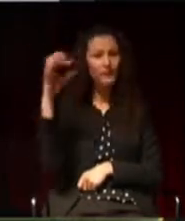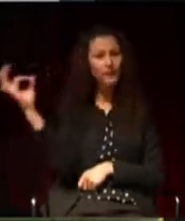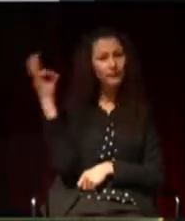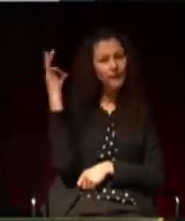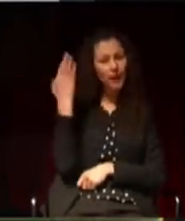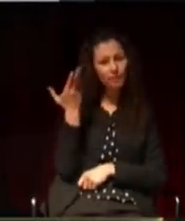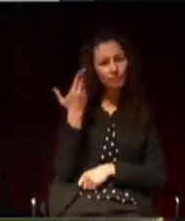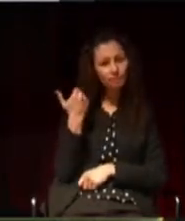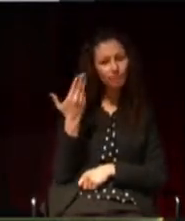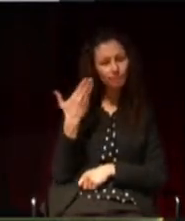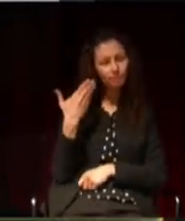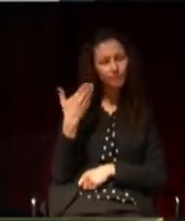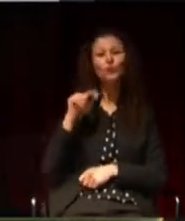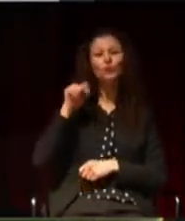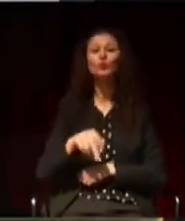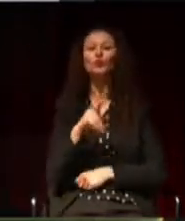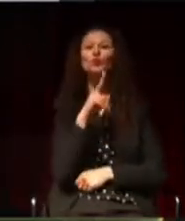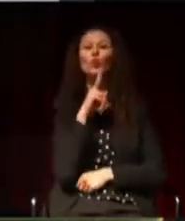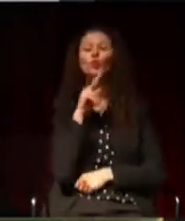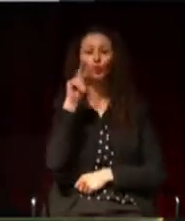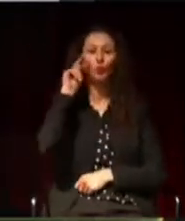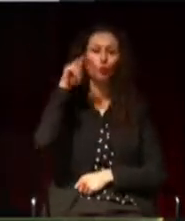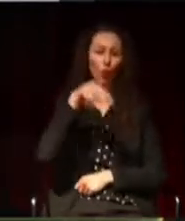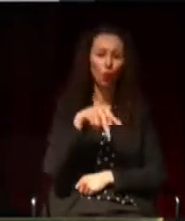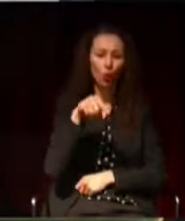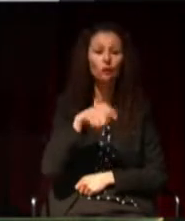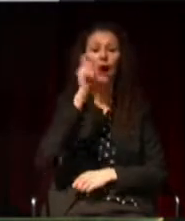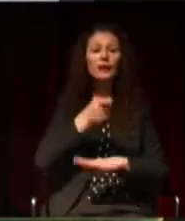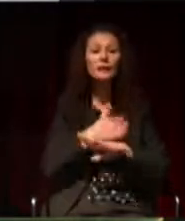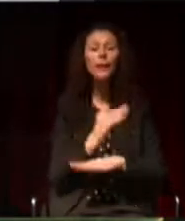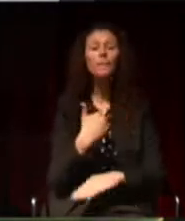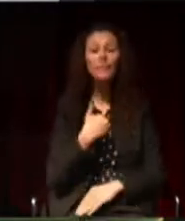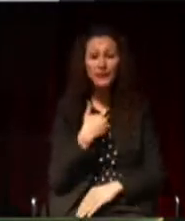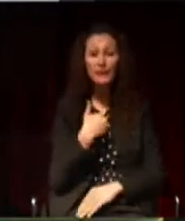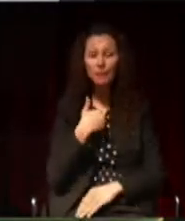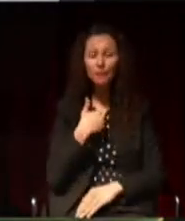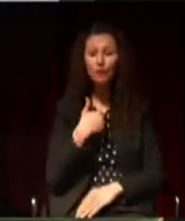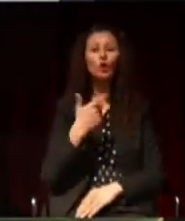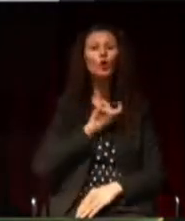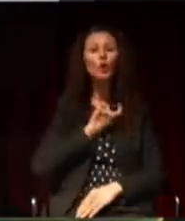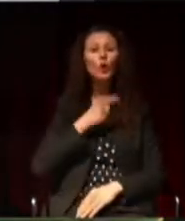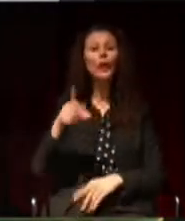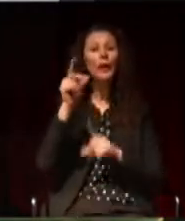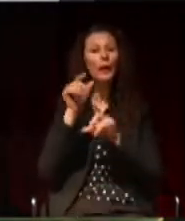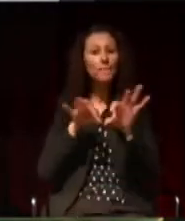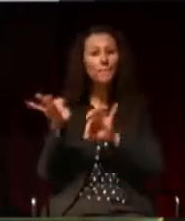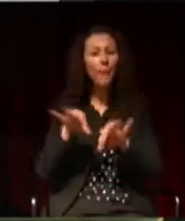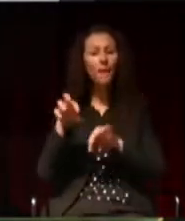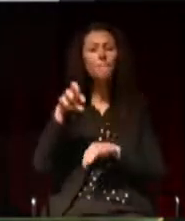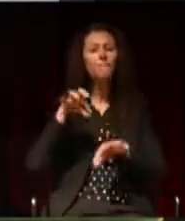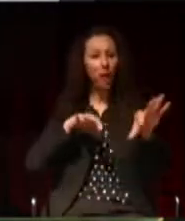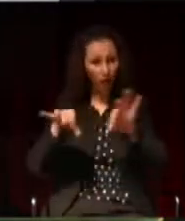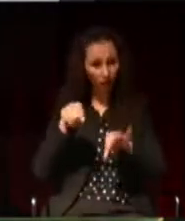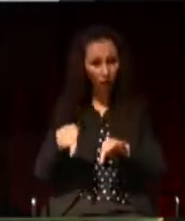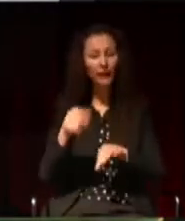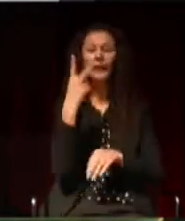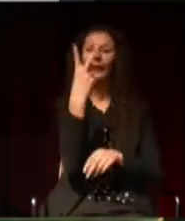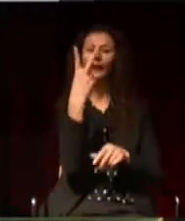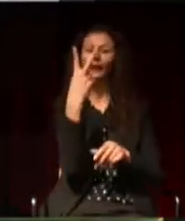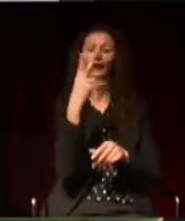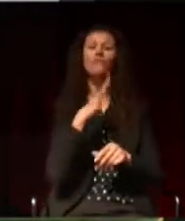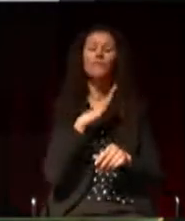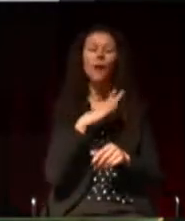dinledik. Ve şu sonucu görüyoruz. Aslında bizim yürürlükteki imar planlarımız iki